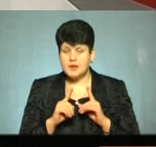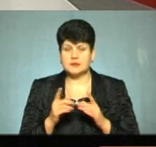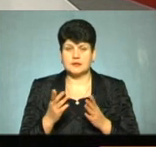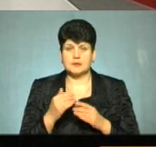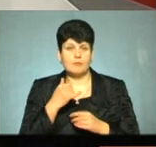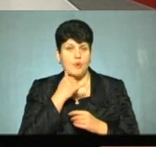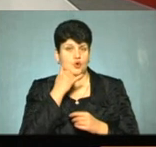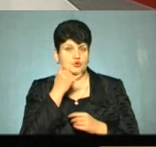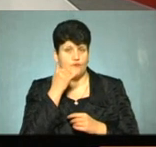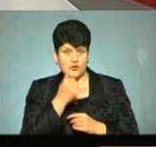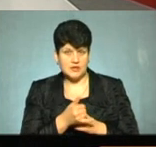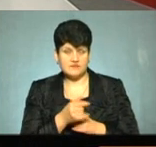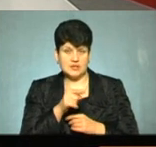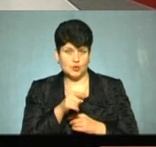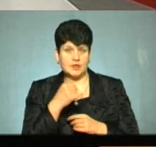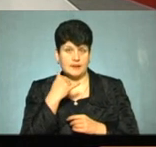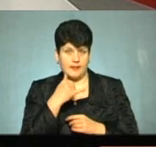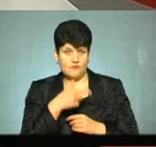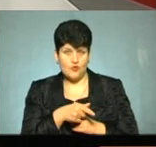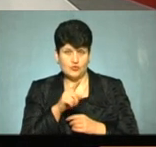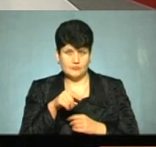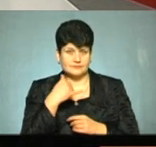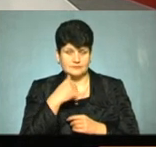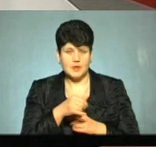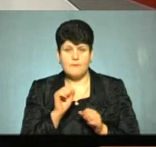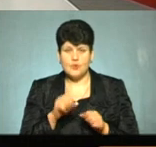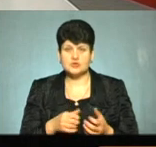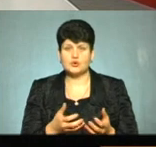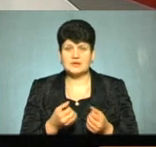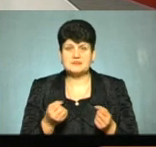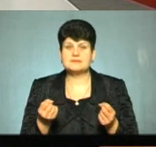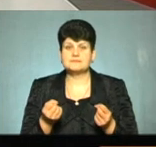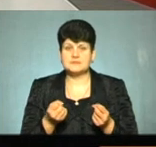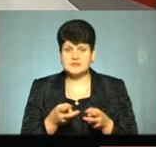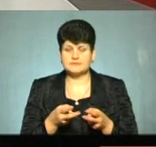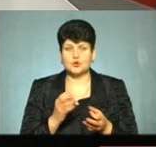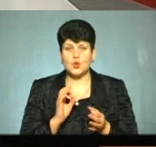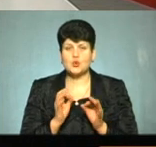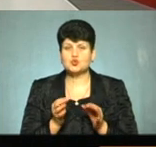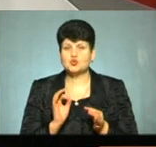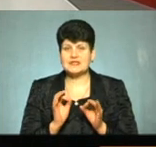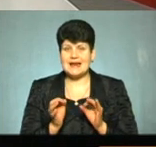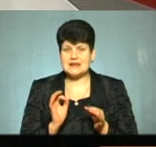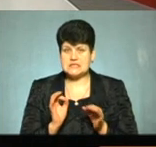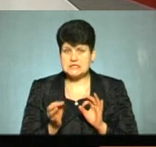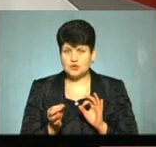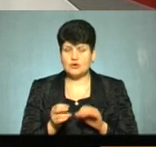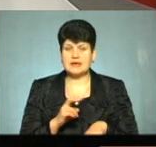ради, і подзвонивши на цей телефон, можна отримати спеціалізовану консультацію,